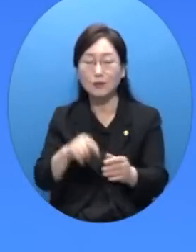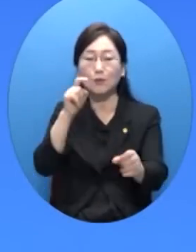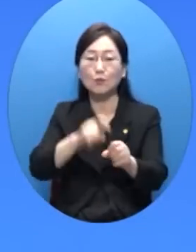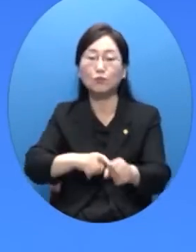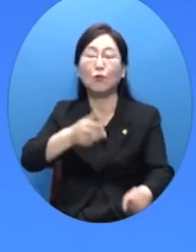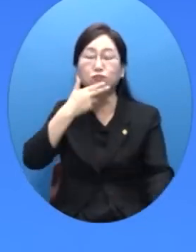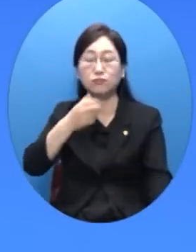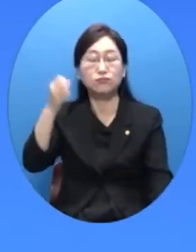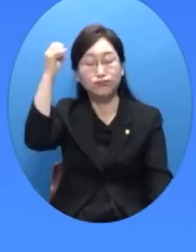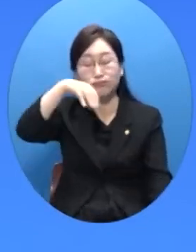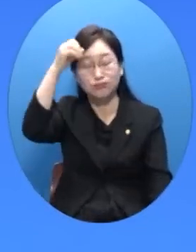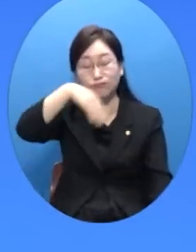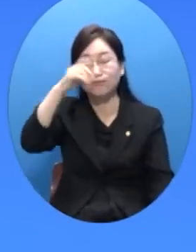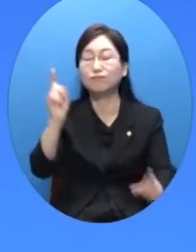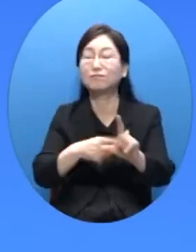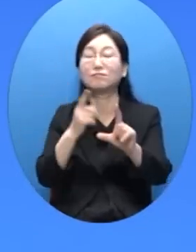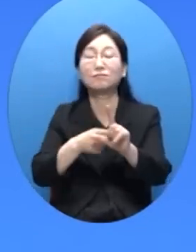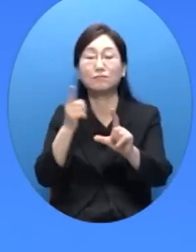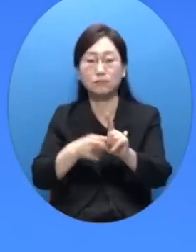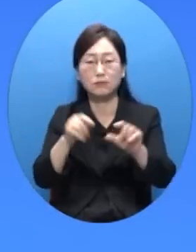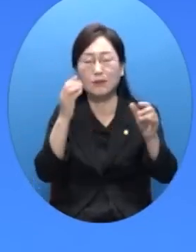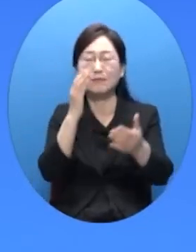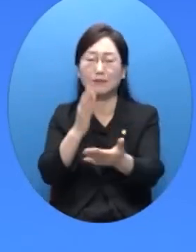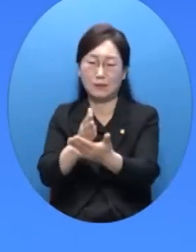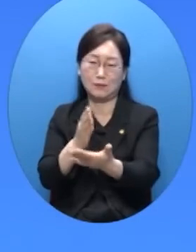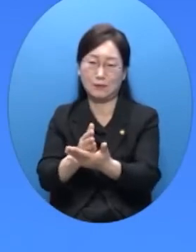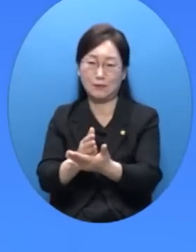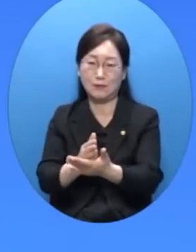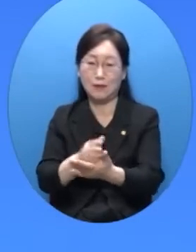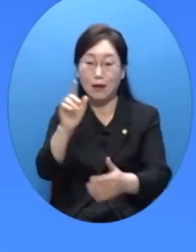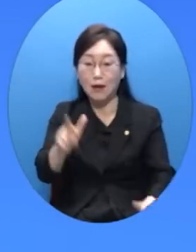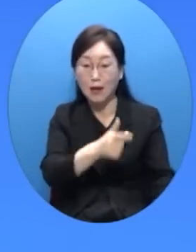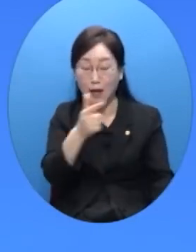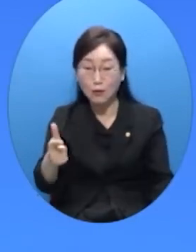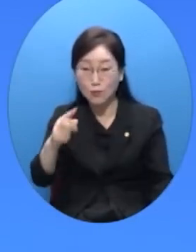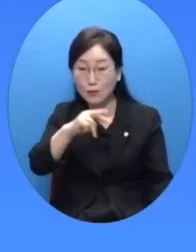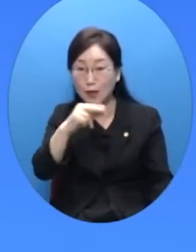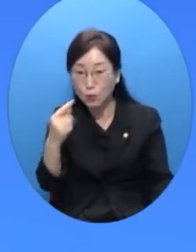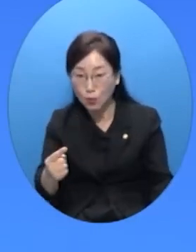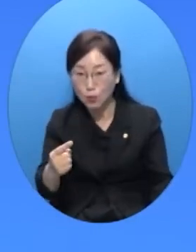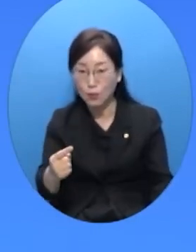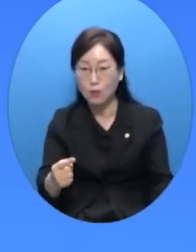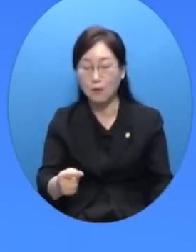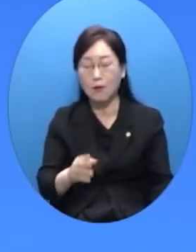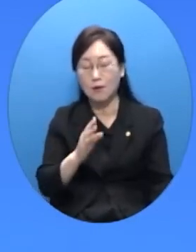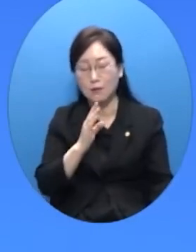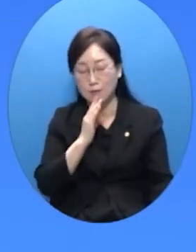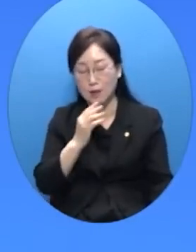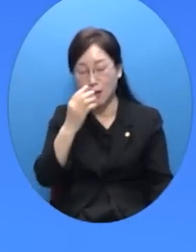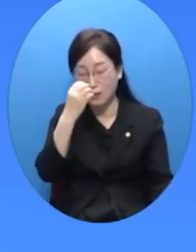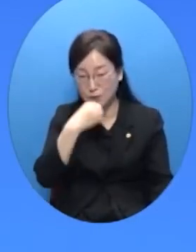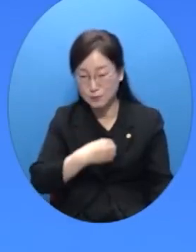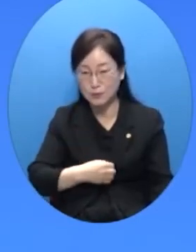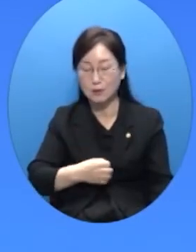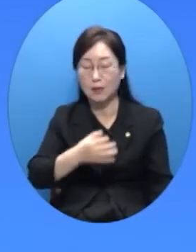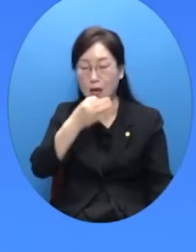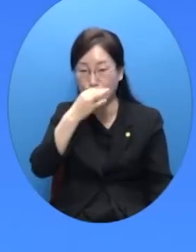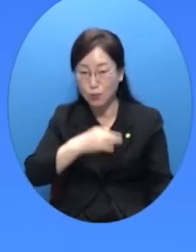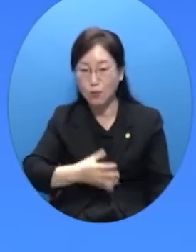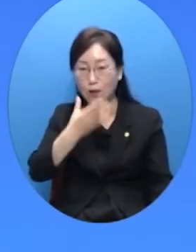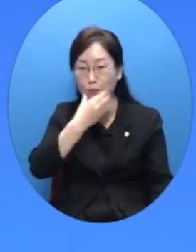목적도 없이 방향도 없이 그렇게 살지 마시고 하루를 살아도 의미 있게 보람 있게 행복하게 내게